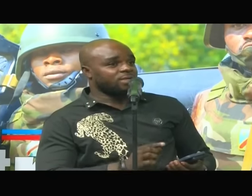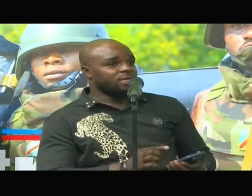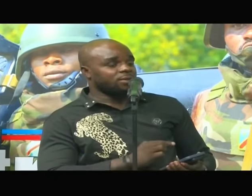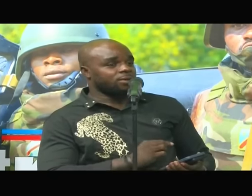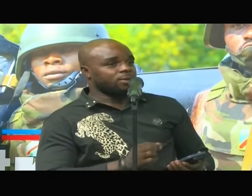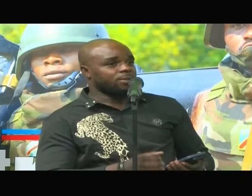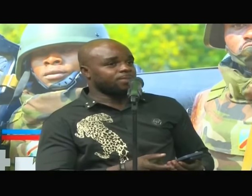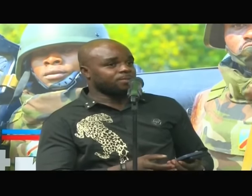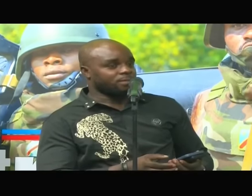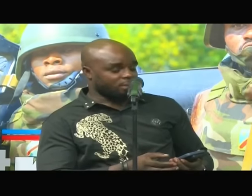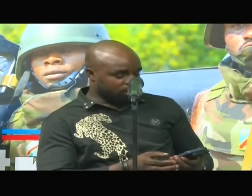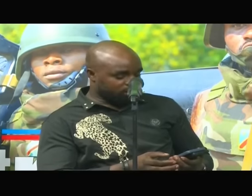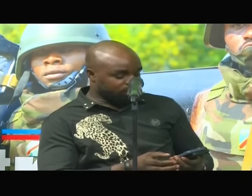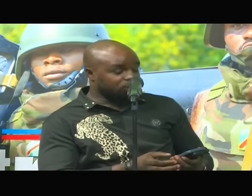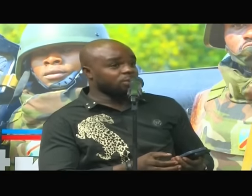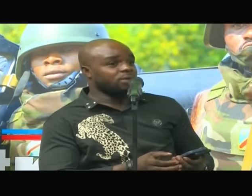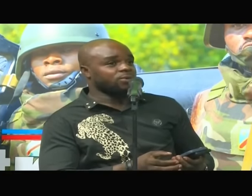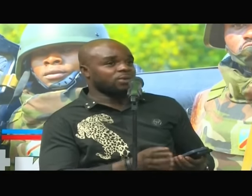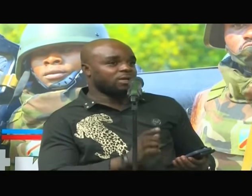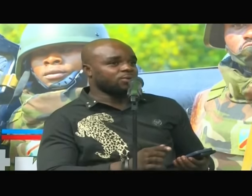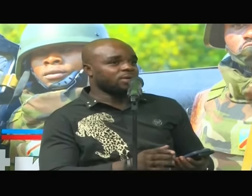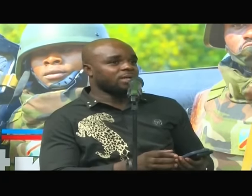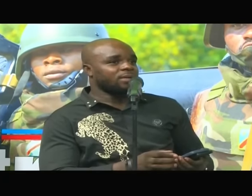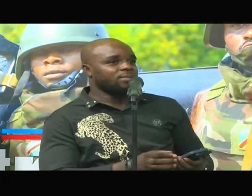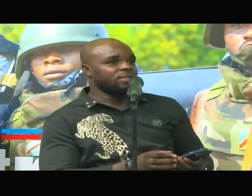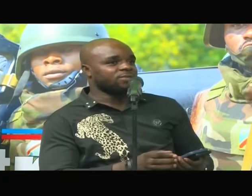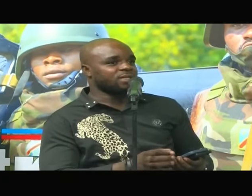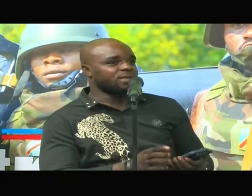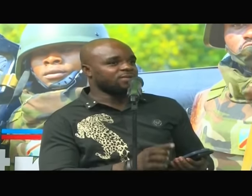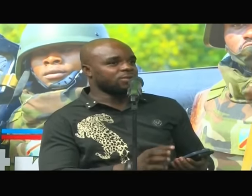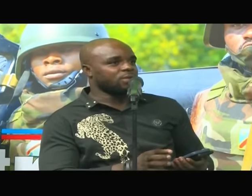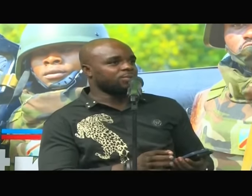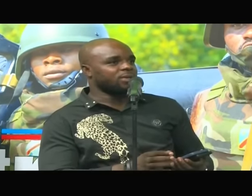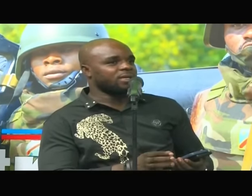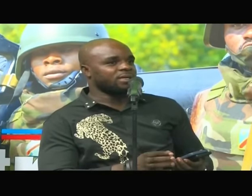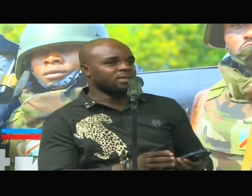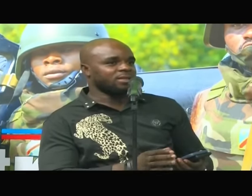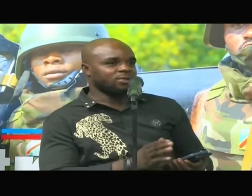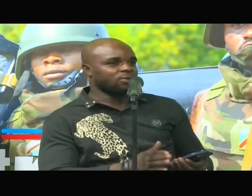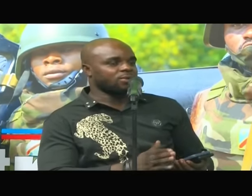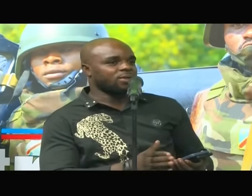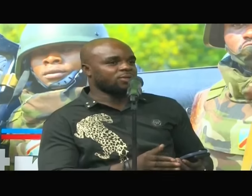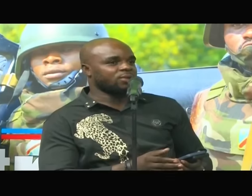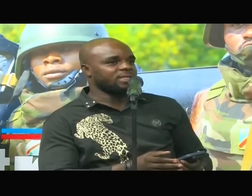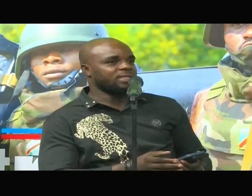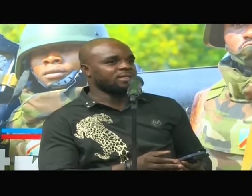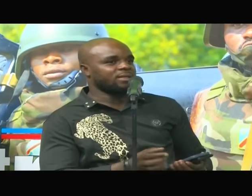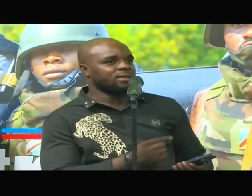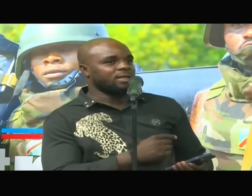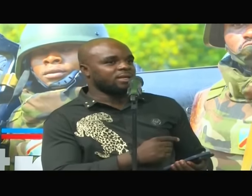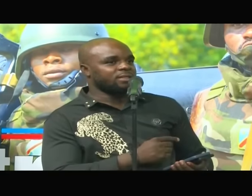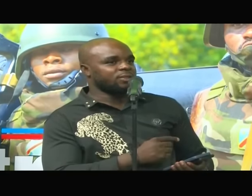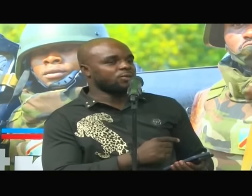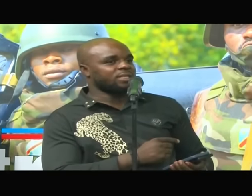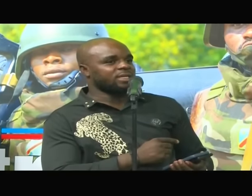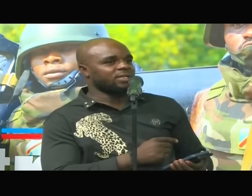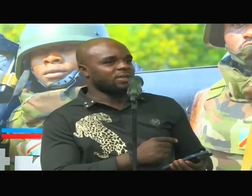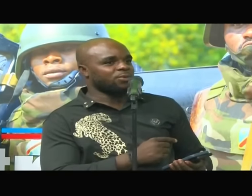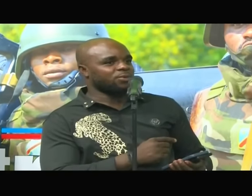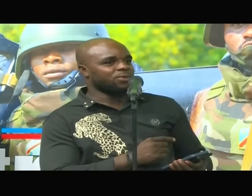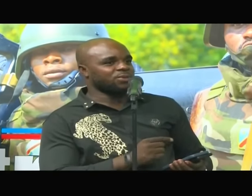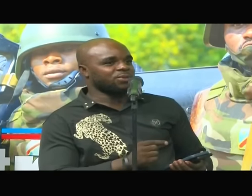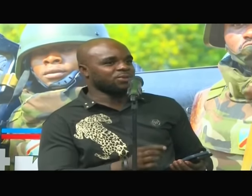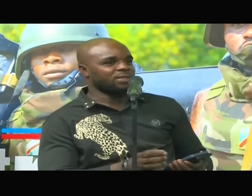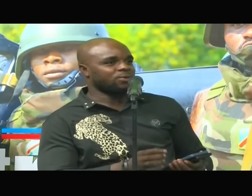évoqué le processus électoral, mais je voudrais revenir sur un point. Et notre actualité, ce sont les arrêts de la